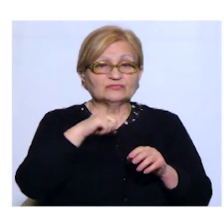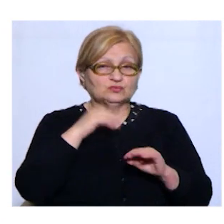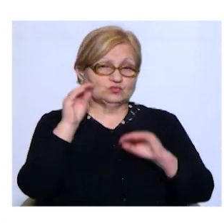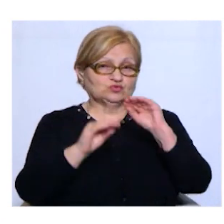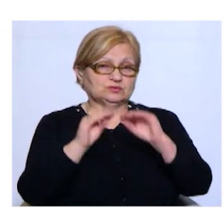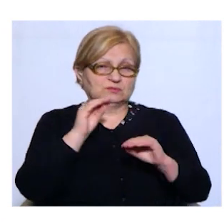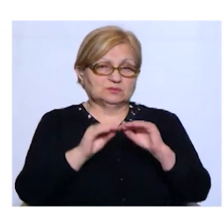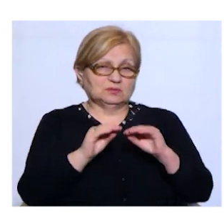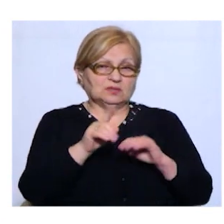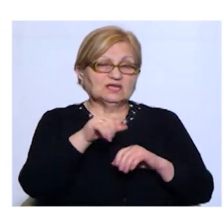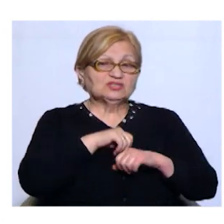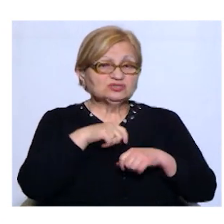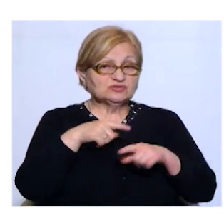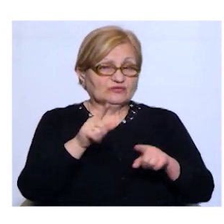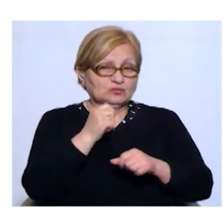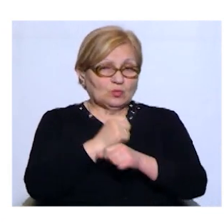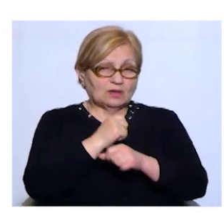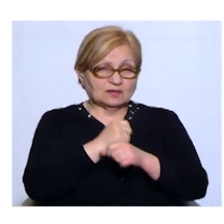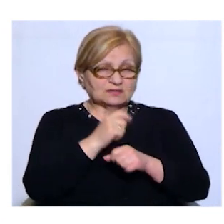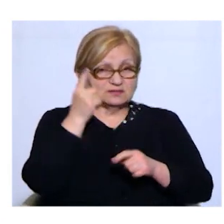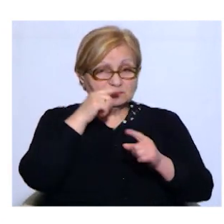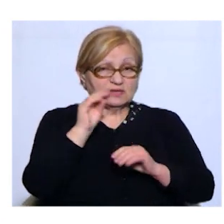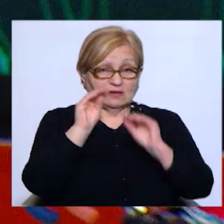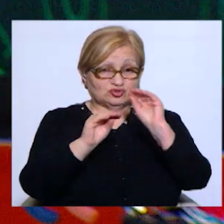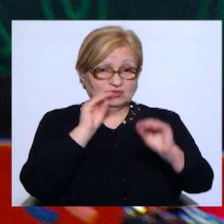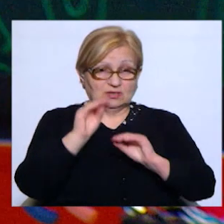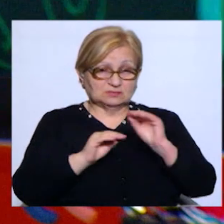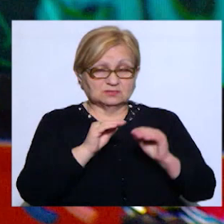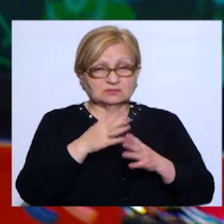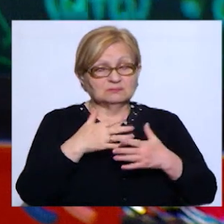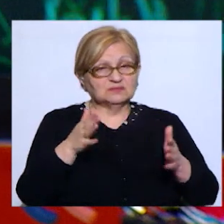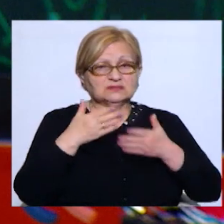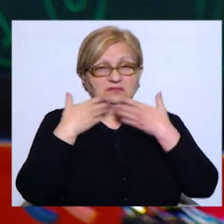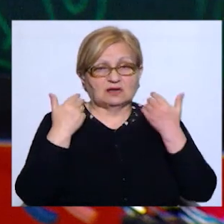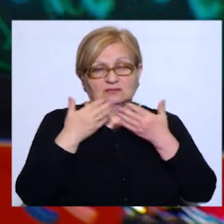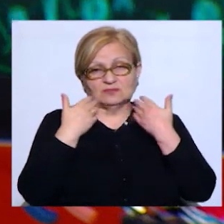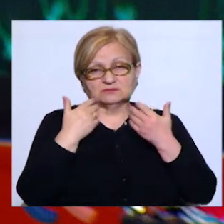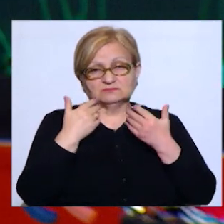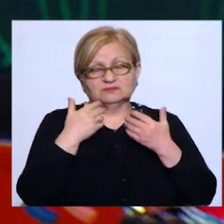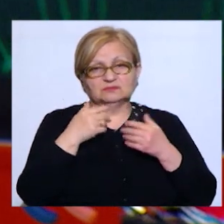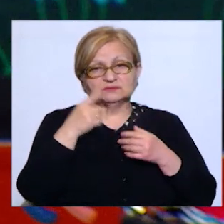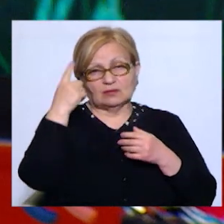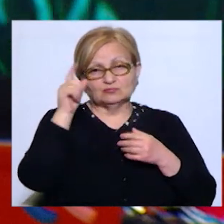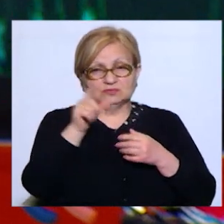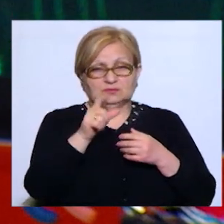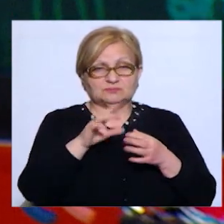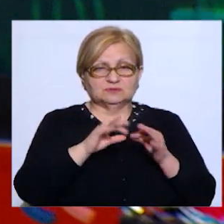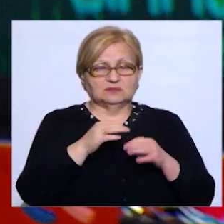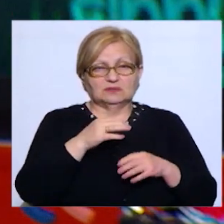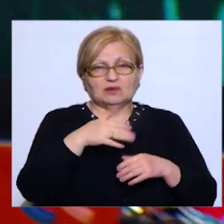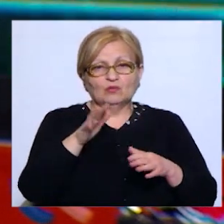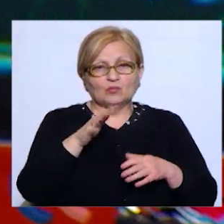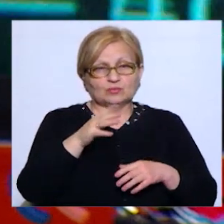და რამდენჯერაც აი ესე თქვენ თვითონ შეძლებთ ამოცანების შედგენას, უფრო მეტად გაგიმარტივდებათ ამოცანების ამოხსნა და მეტი